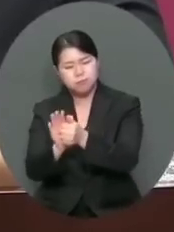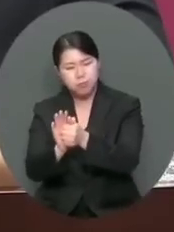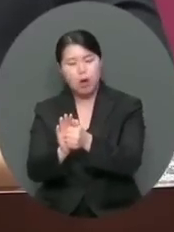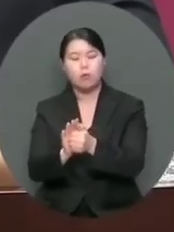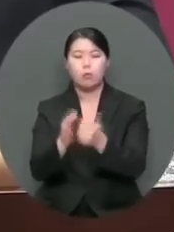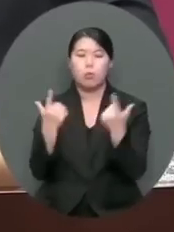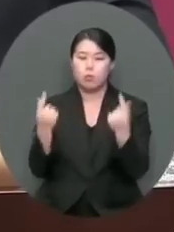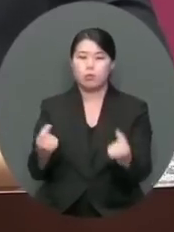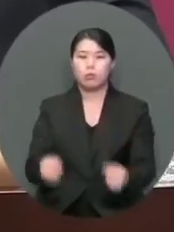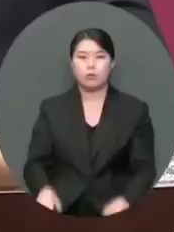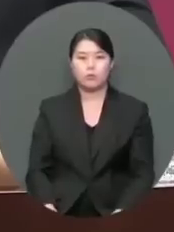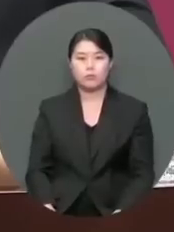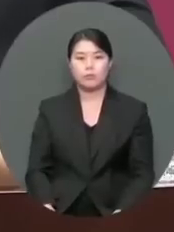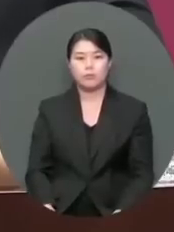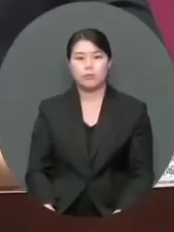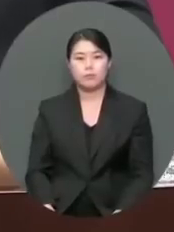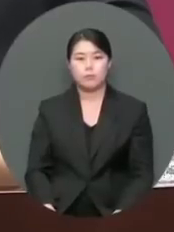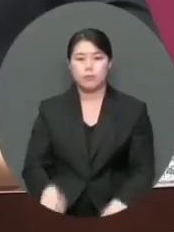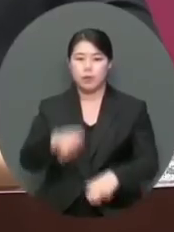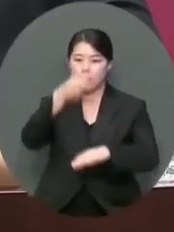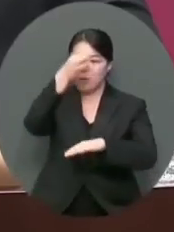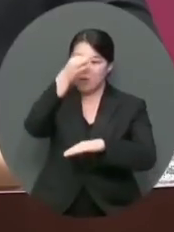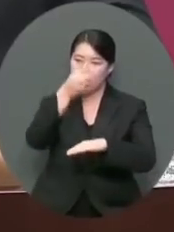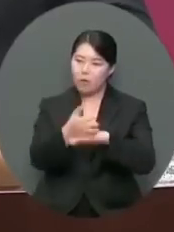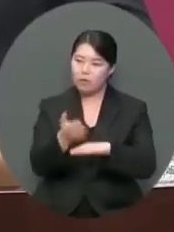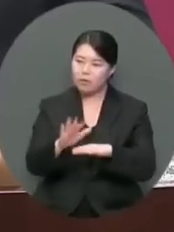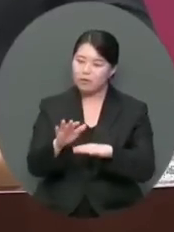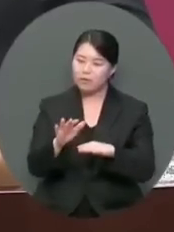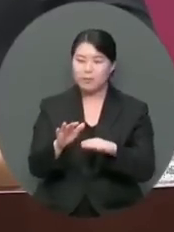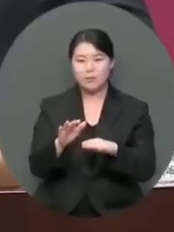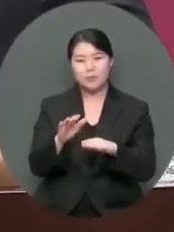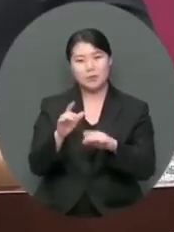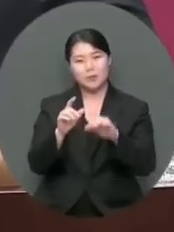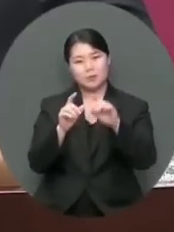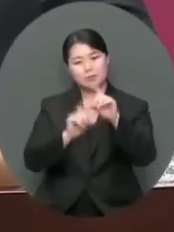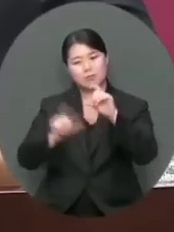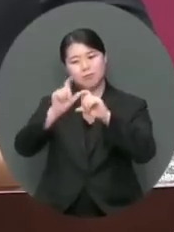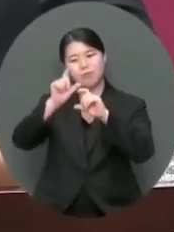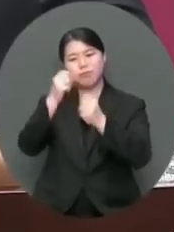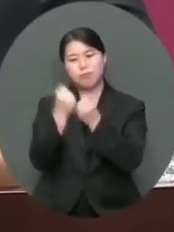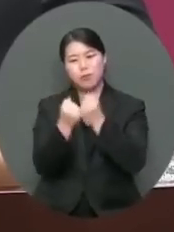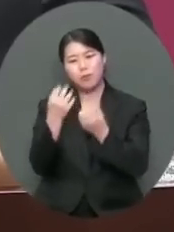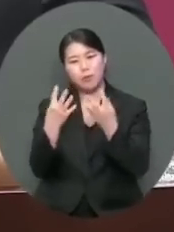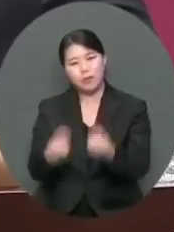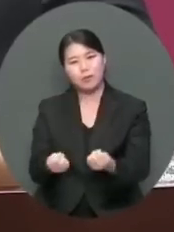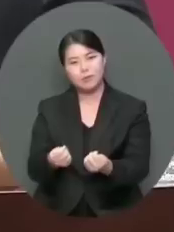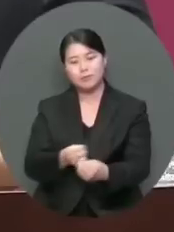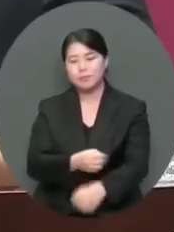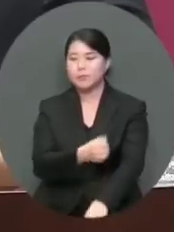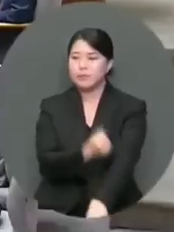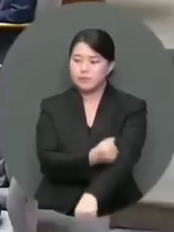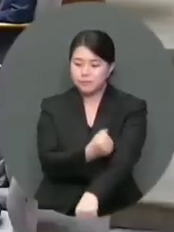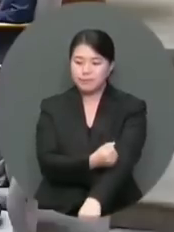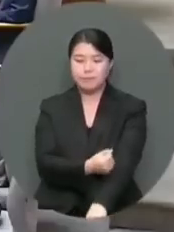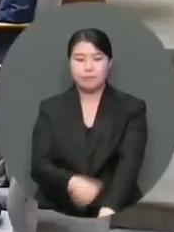똑같습니다. 사과하는데 부연성이 너무 많으셨습니다. 총리님 수고하셨습니다. 들어가셔도 좋습니다.